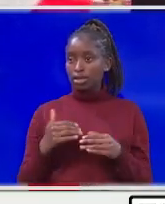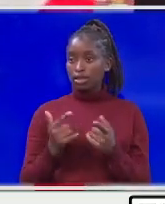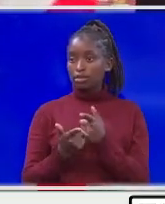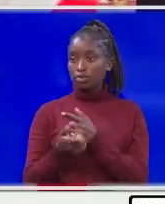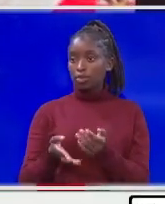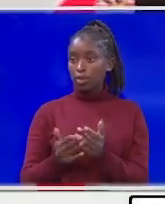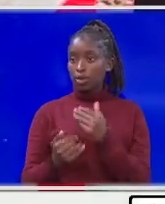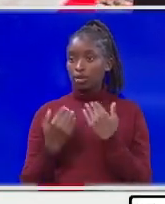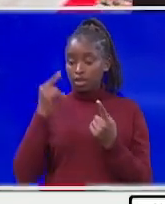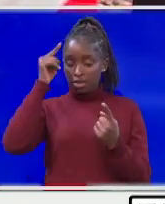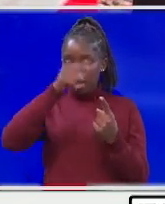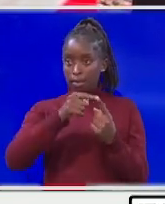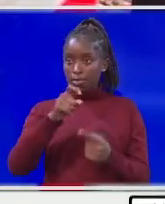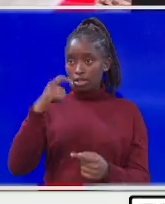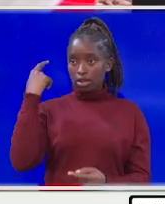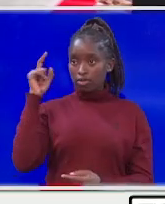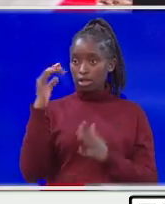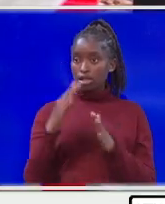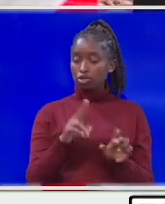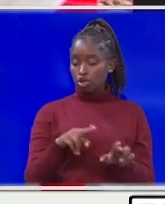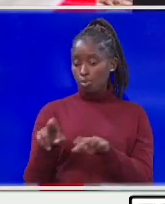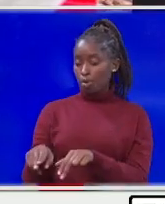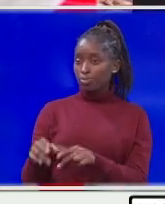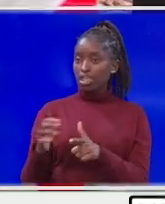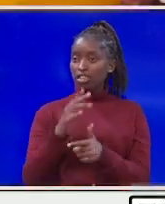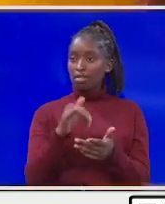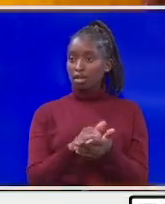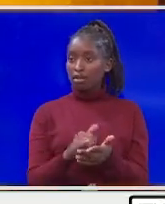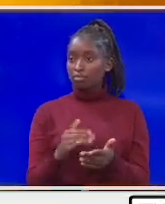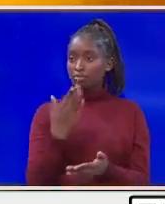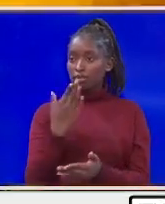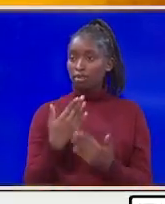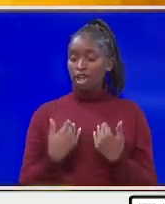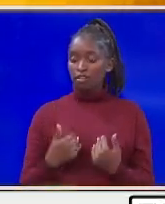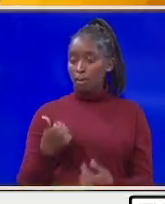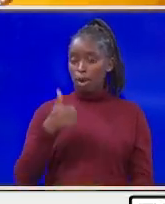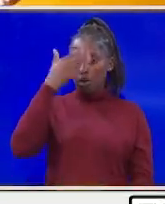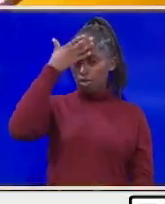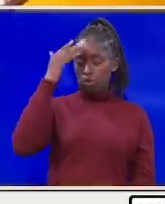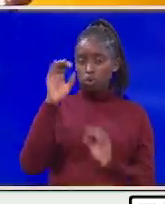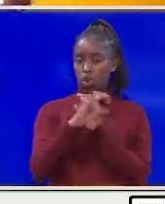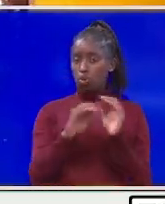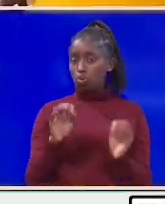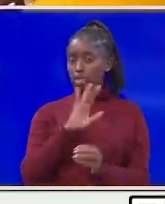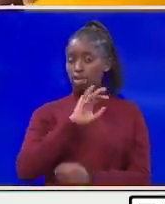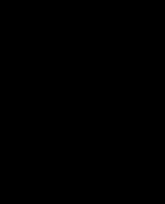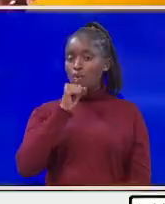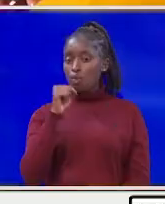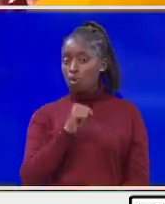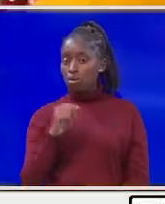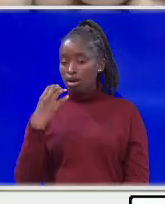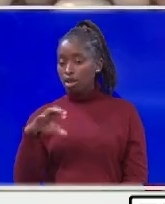zinazozingatia mahitaji wananchi wa kawaida. Hata hivyo hawaja sahau kuhusu wateja wao wa zamani